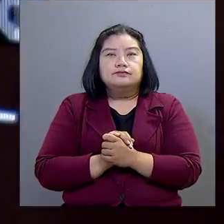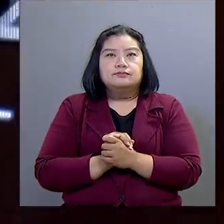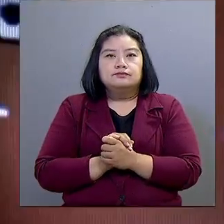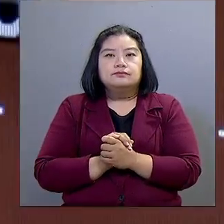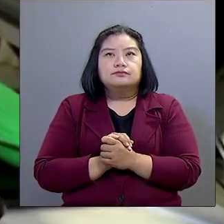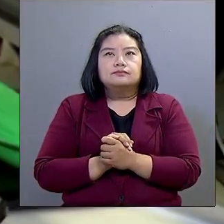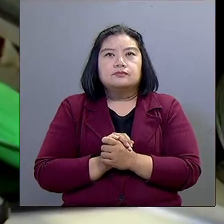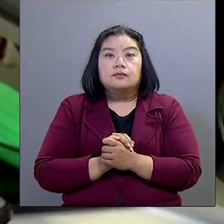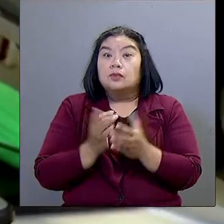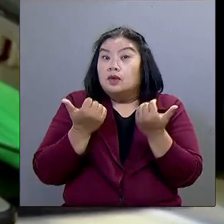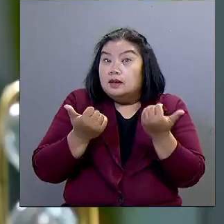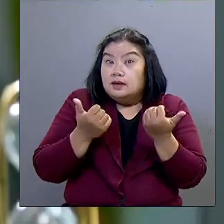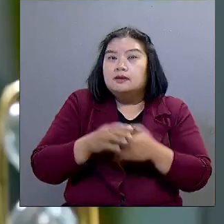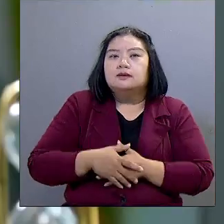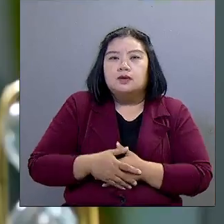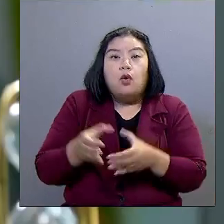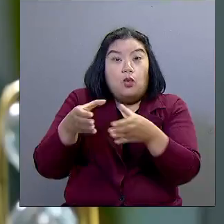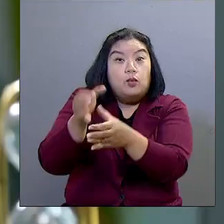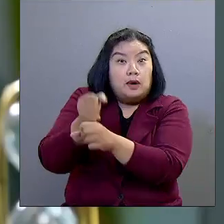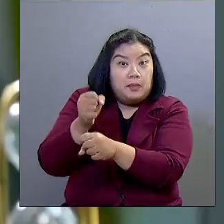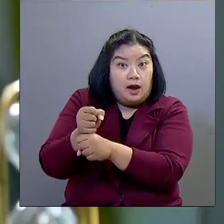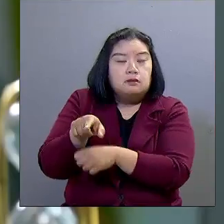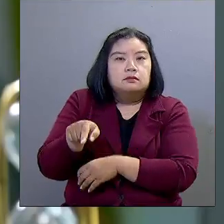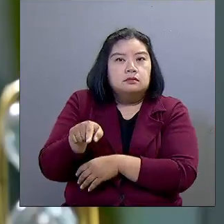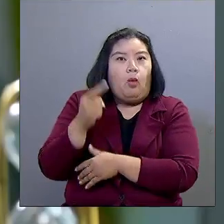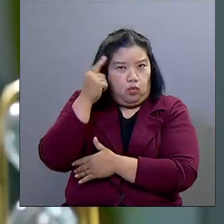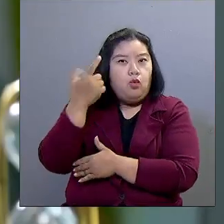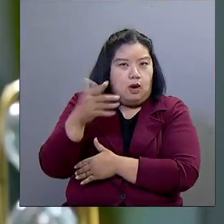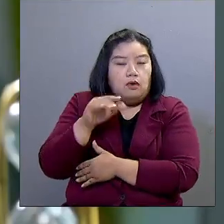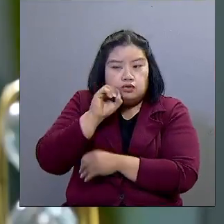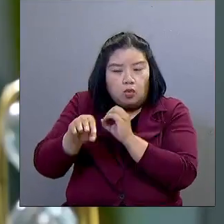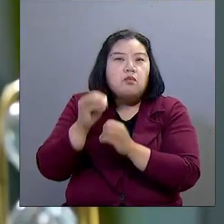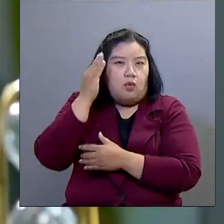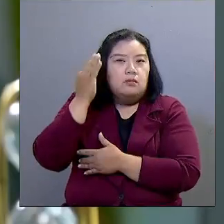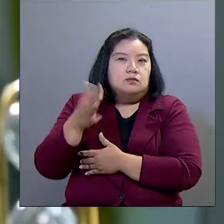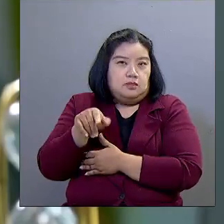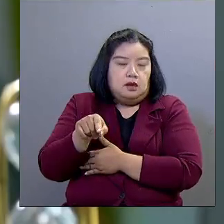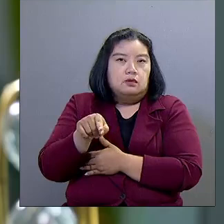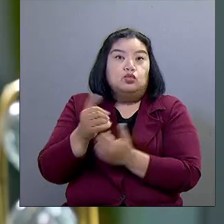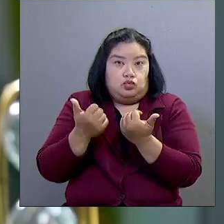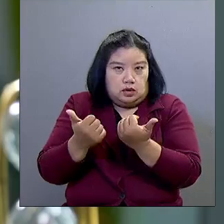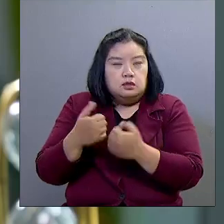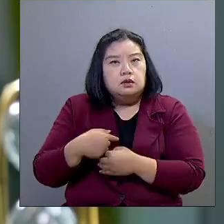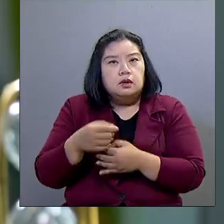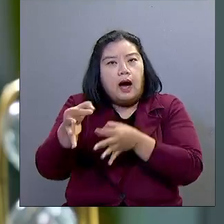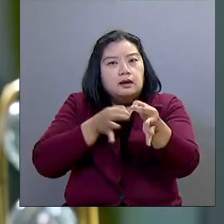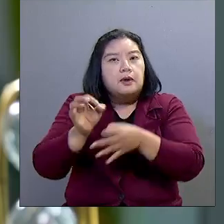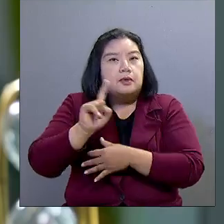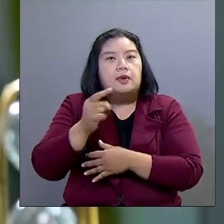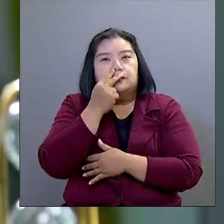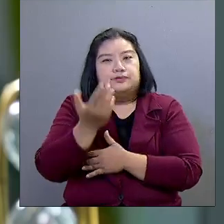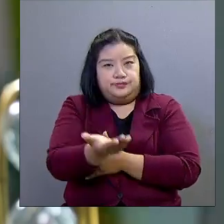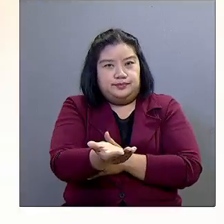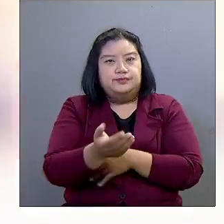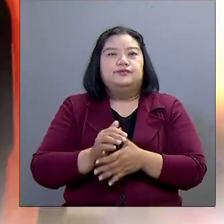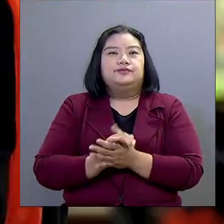ทีมงานละครของไทย PBS ได้รับความคิดเห็นของคุณผู้ชมเป็นที่เรียบร้อยแล้วนะคะทีมงานจะมีคำตอบอย่างไรบ้างไปฟังพร้อมกันเล